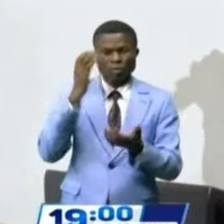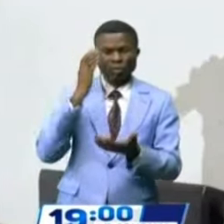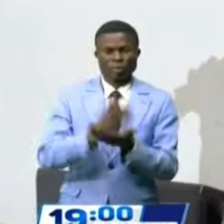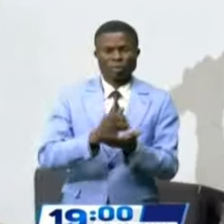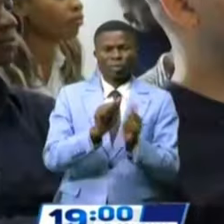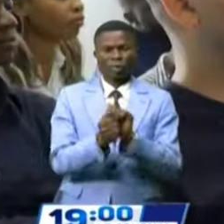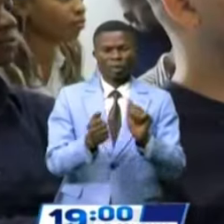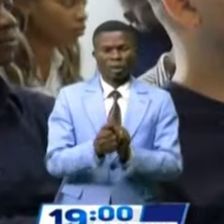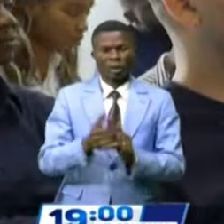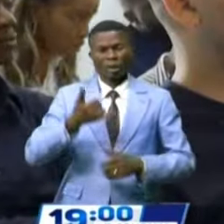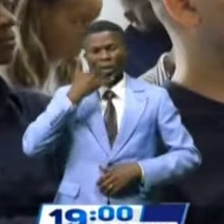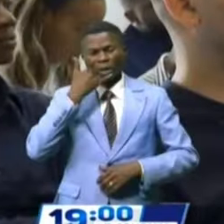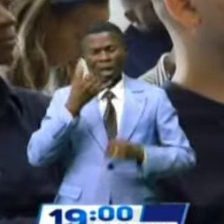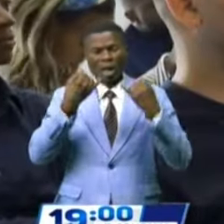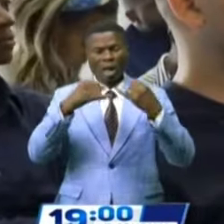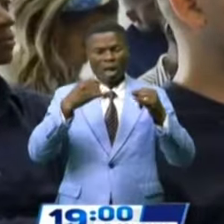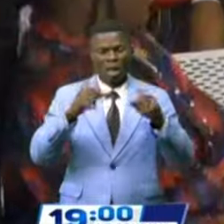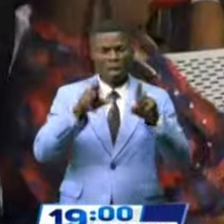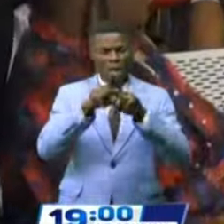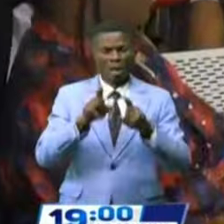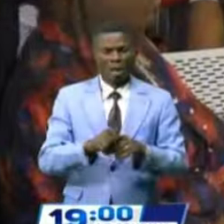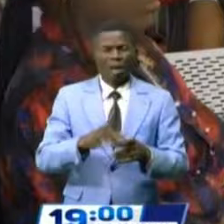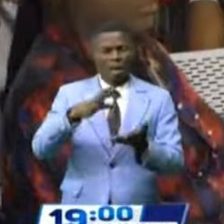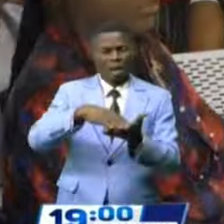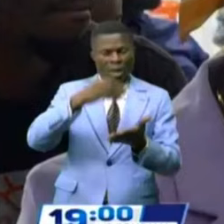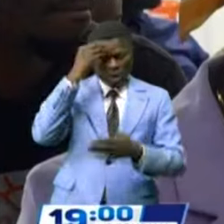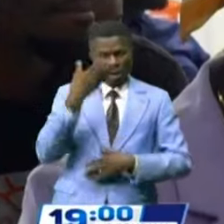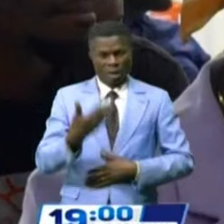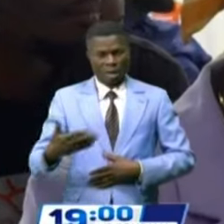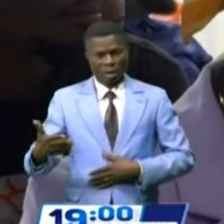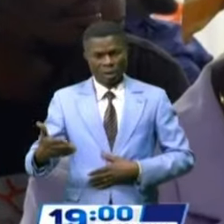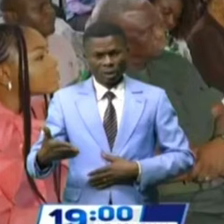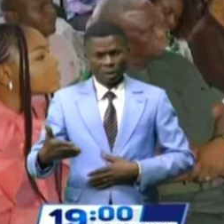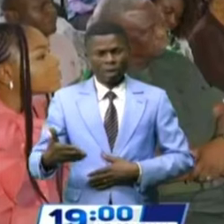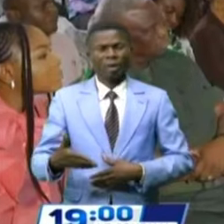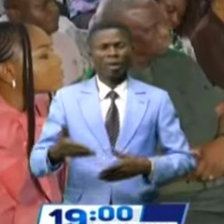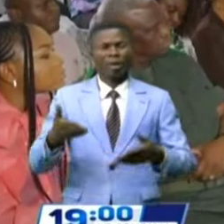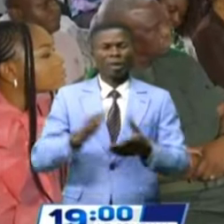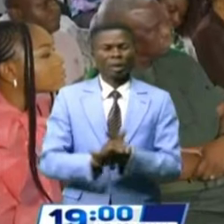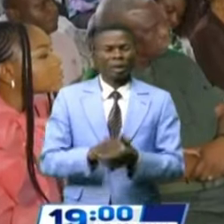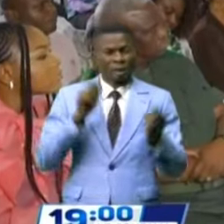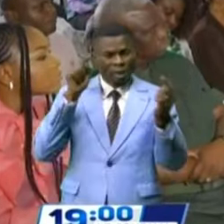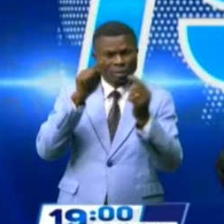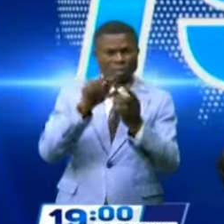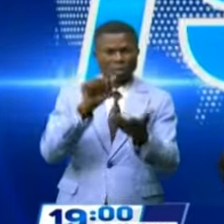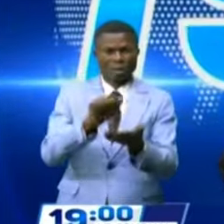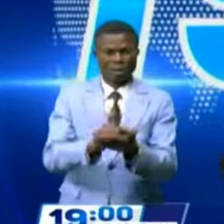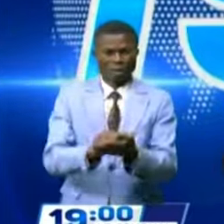criminalité faunique par l'information et l'appropriation, Dounia en a fait son objectif.